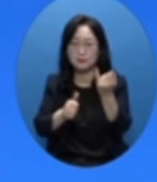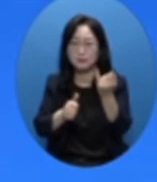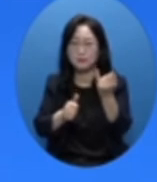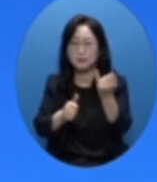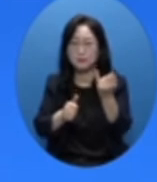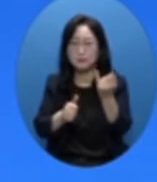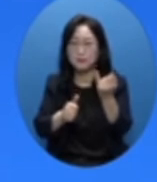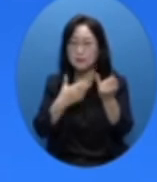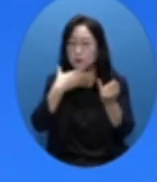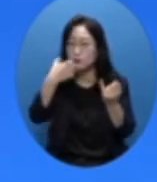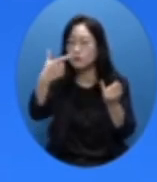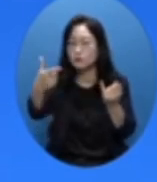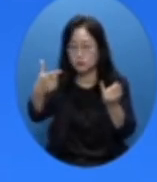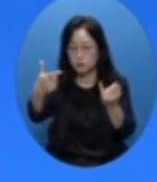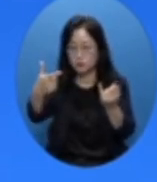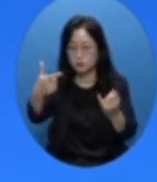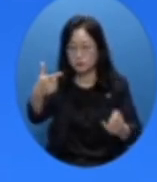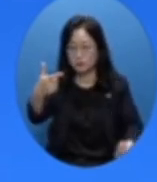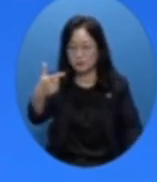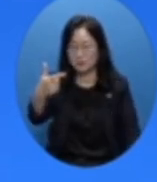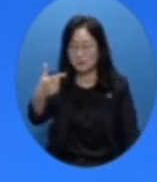96 셋인데